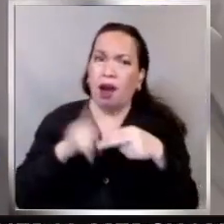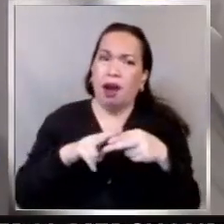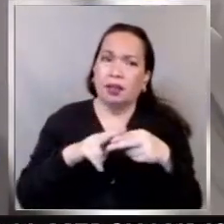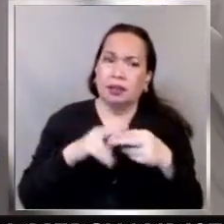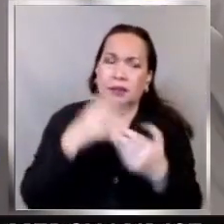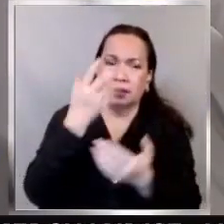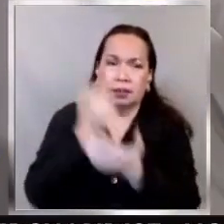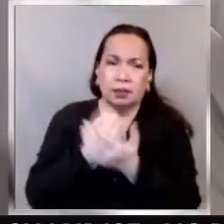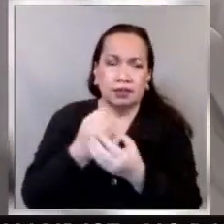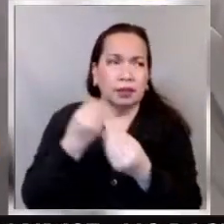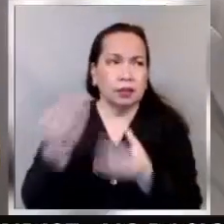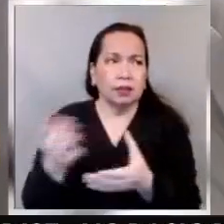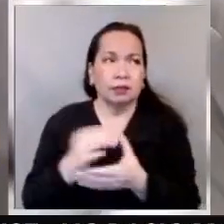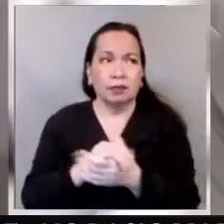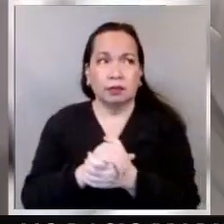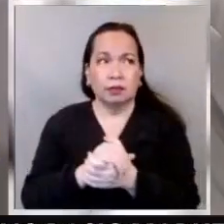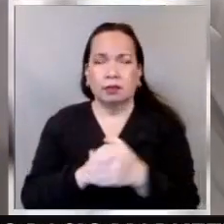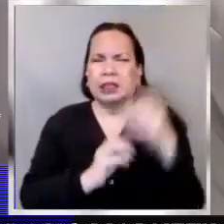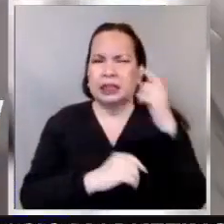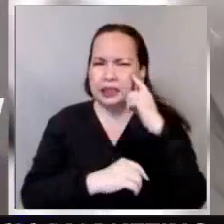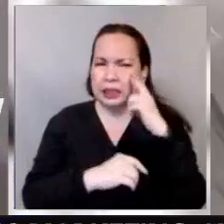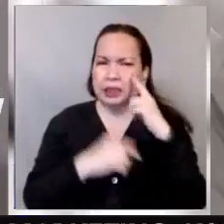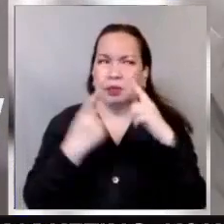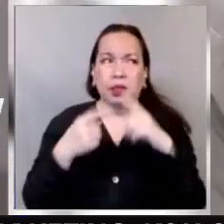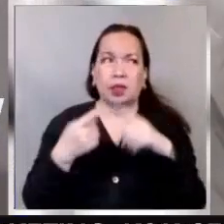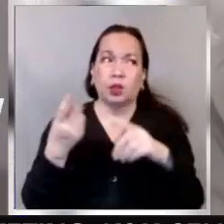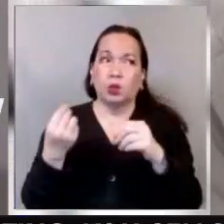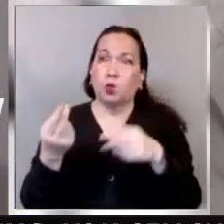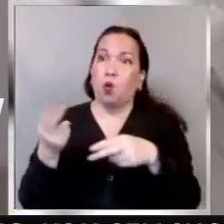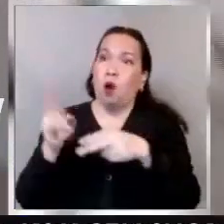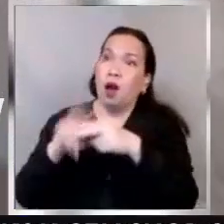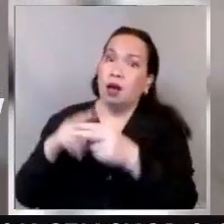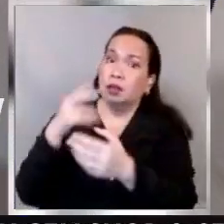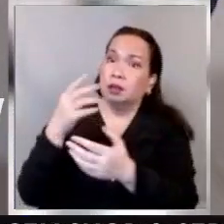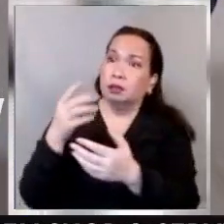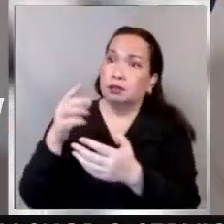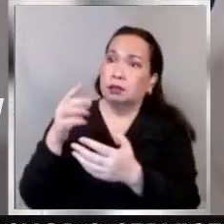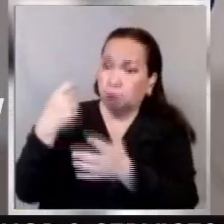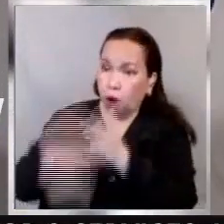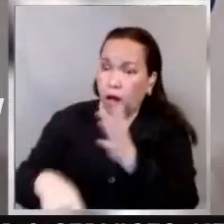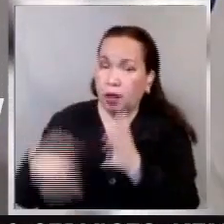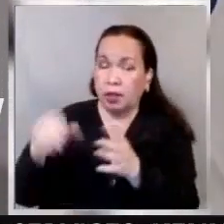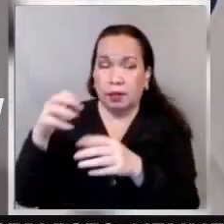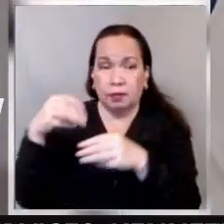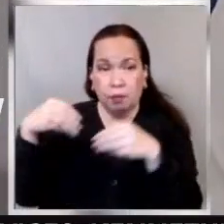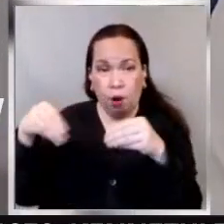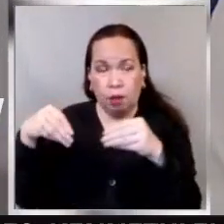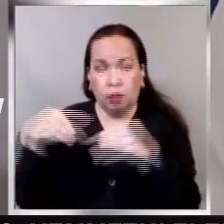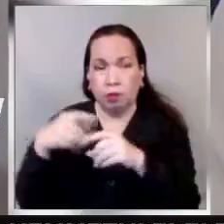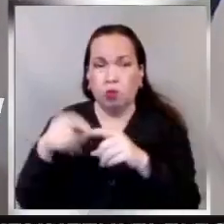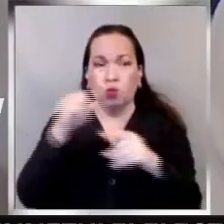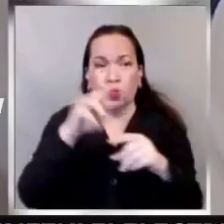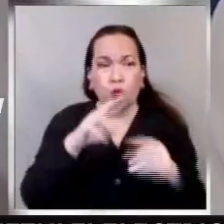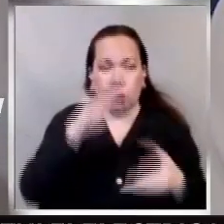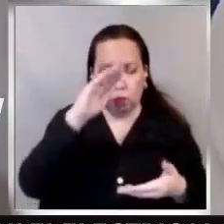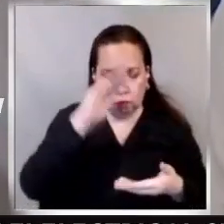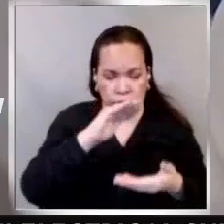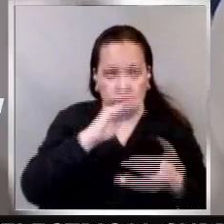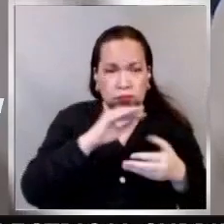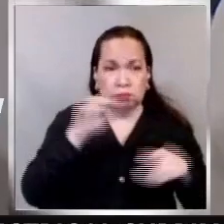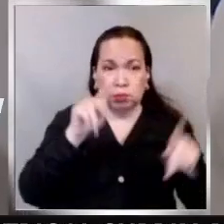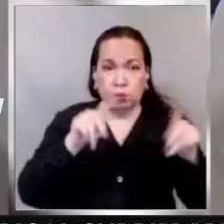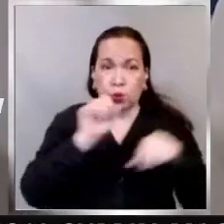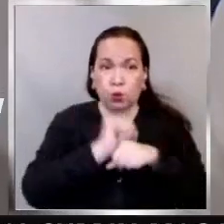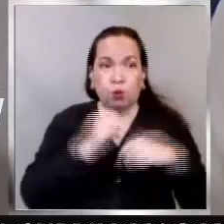eh. Itataas nila yung presyo nila kung kaya pa ng merkado or magbabawas ng tao para makasunod